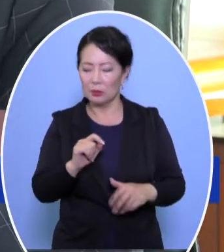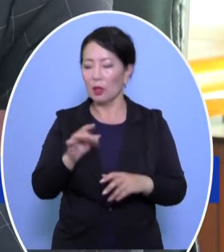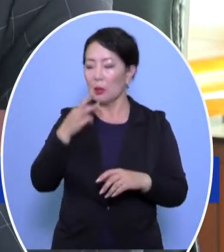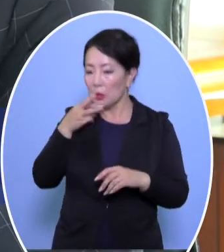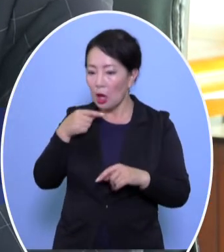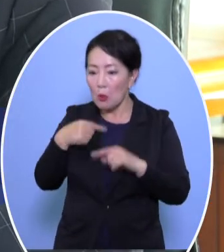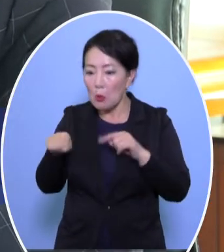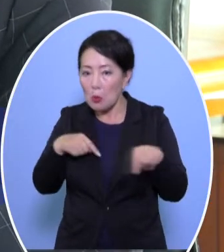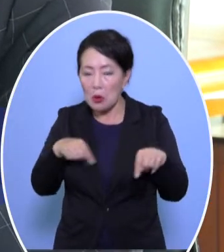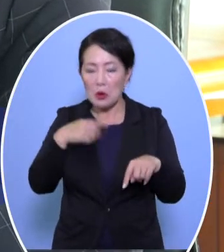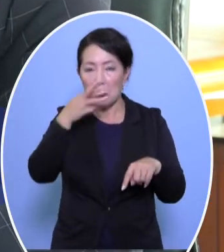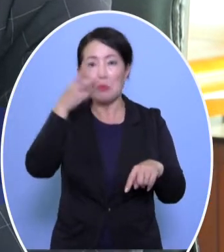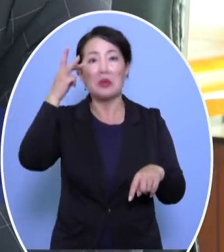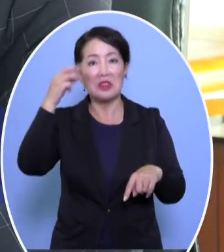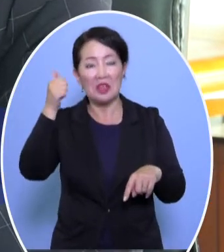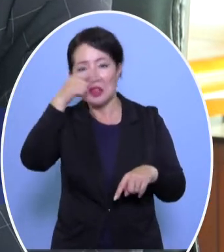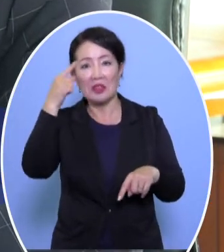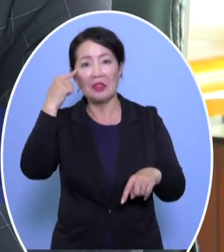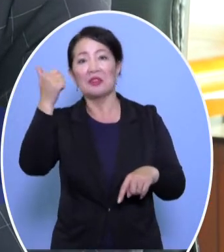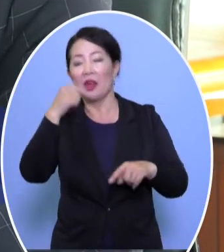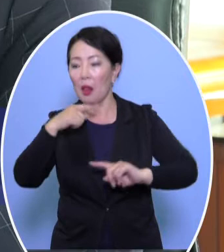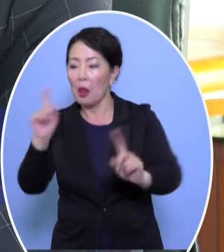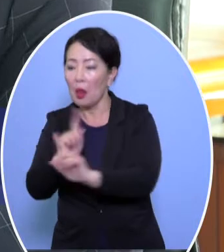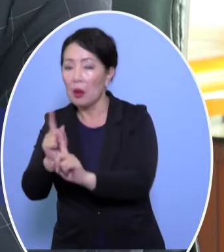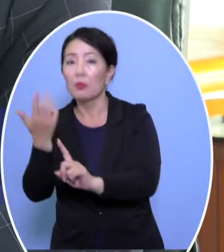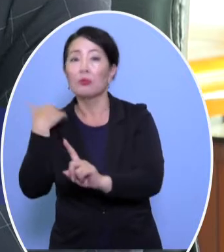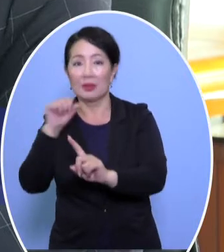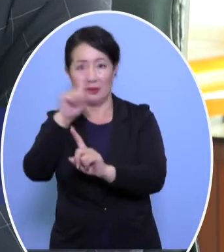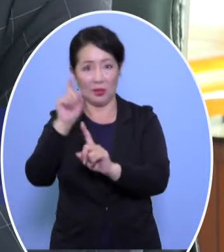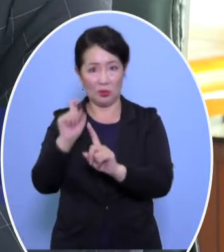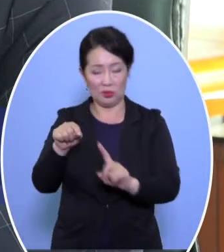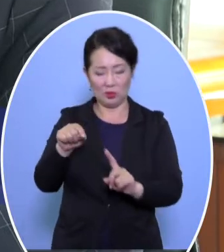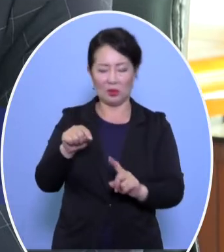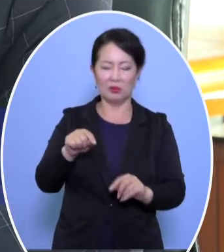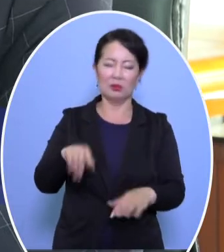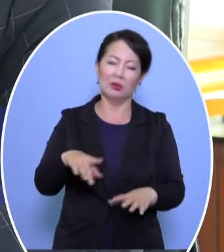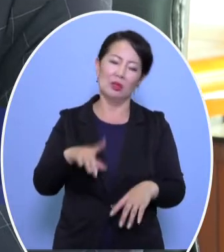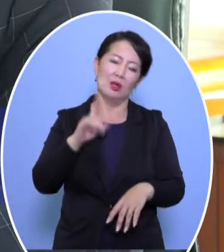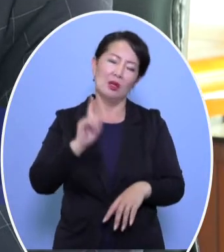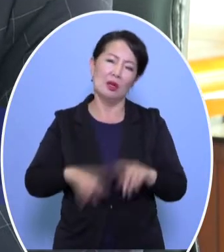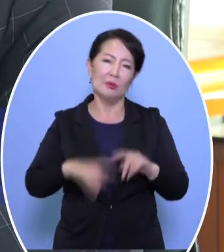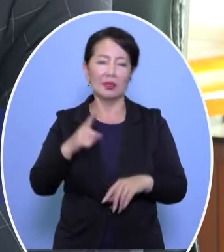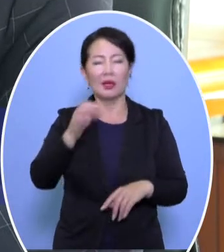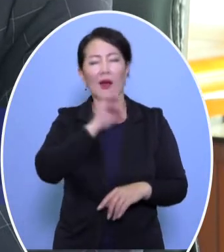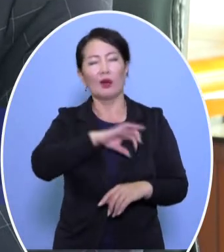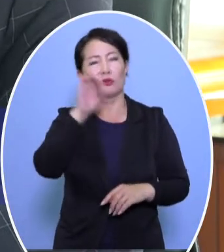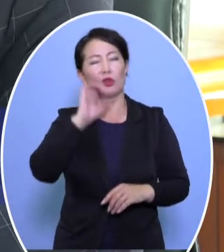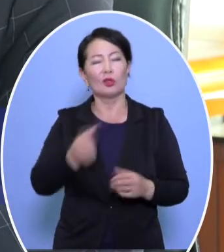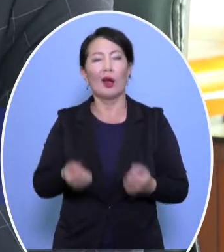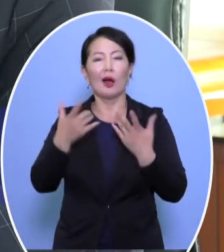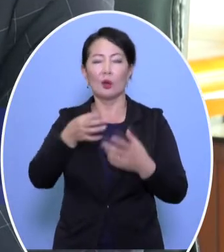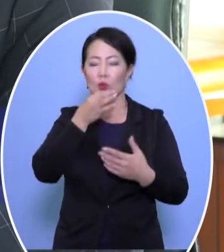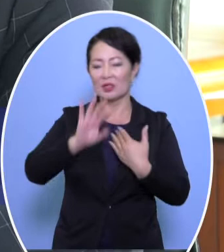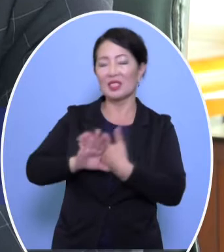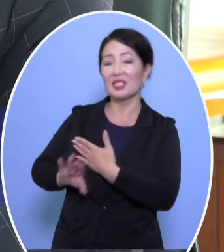дандаа мэдээлэл дөрхөн, эрх мэдэлтэй, за танил талаараа ханддаг байсан. Энэ асуудлууд дээр бид нар ямар нэг юм ашиг сонирхол